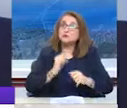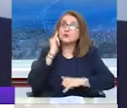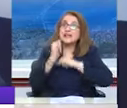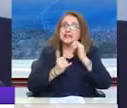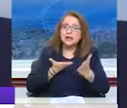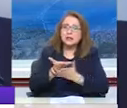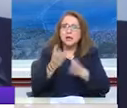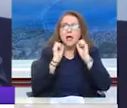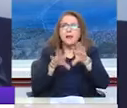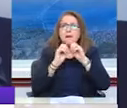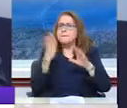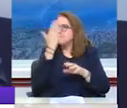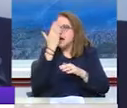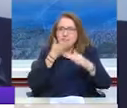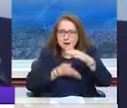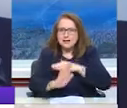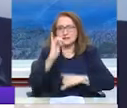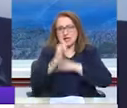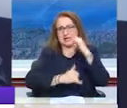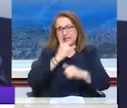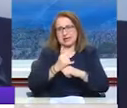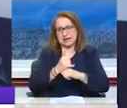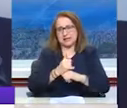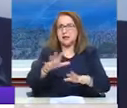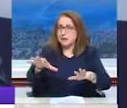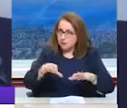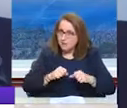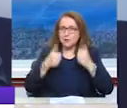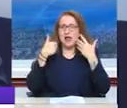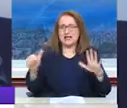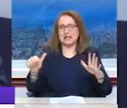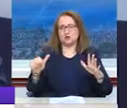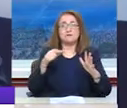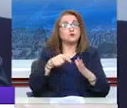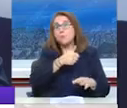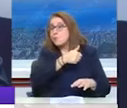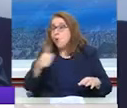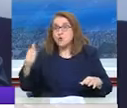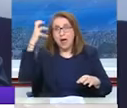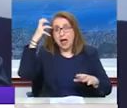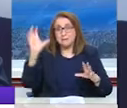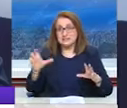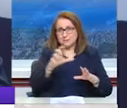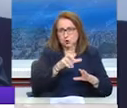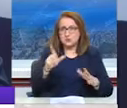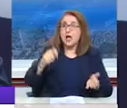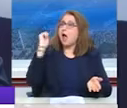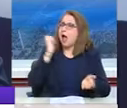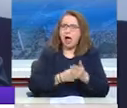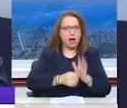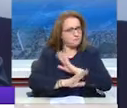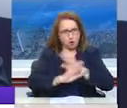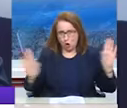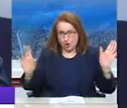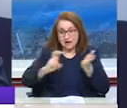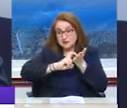τηλεκατάρτισης. Το ποσό των 600 ευρώ που αφορά αποκλειστικά τους επιστήμονες είναι αφορολόγητο,